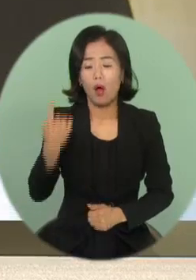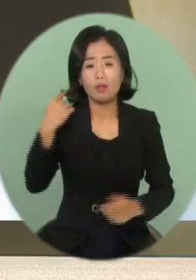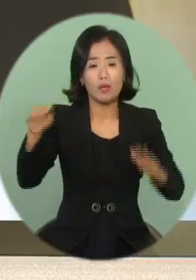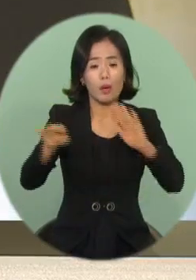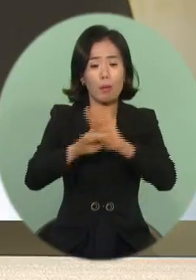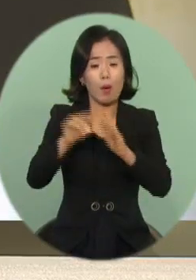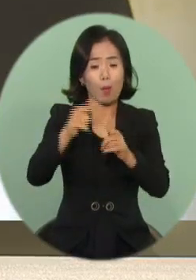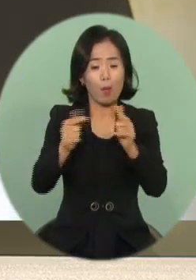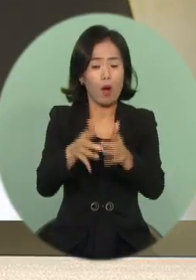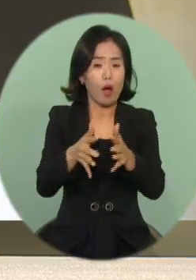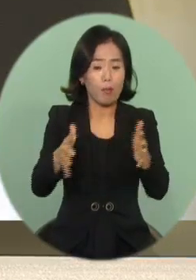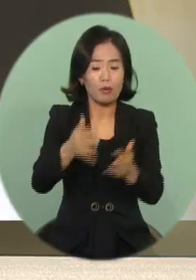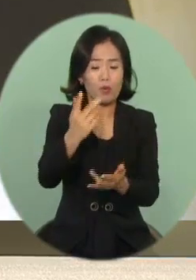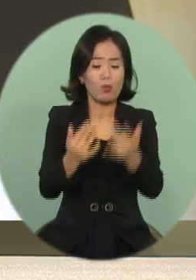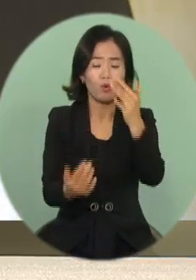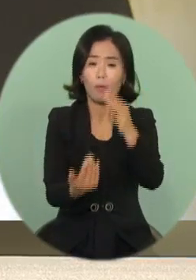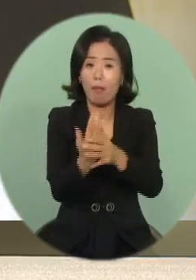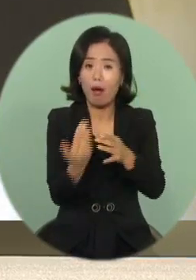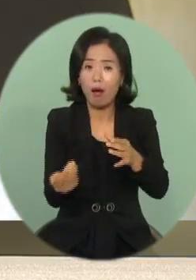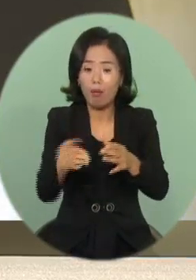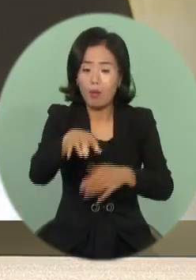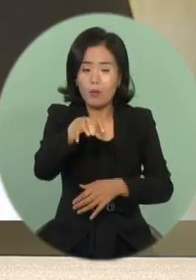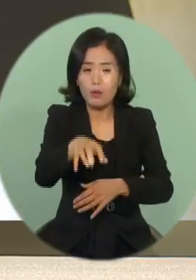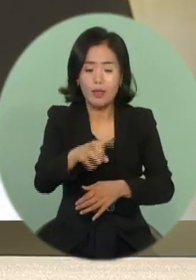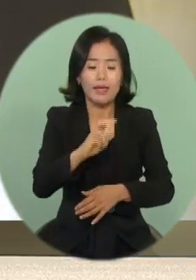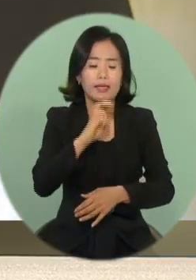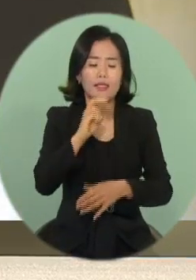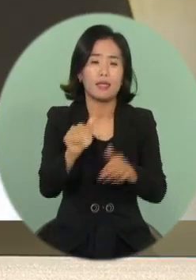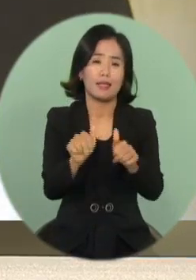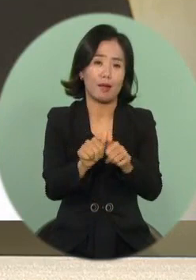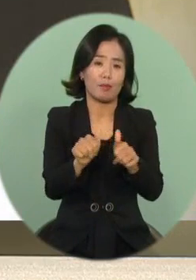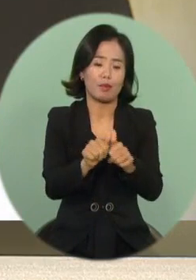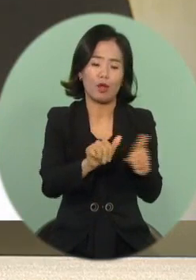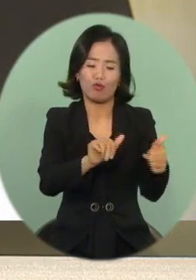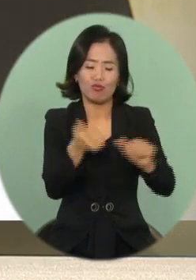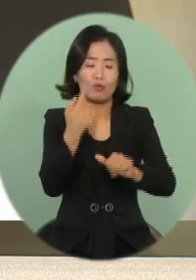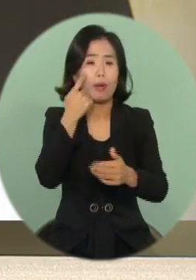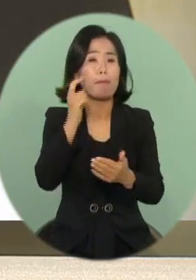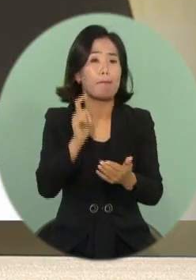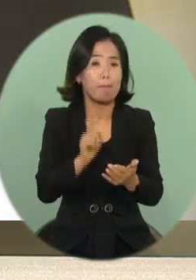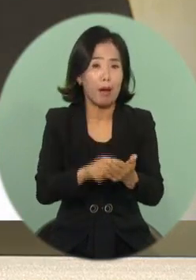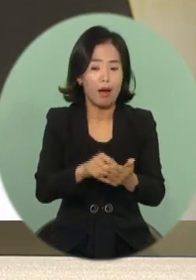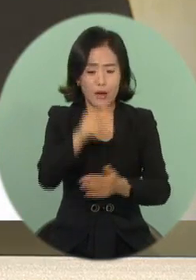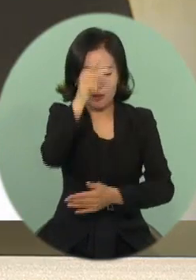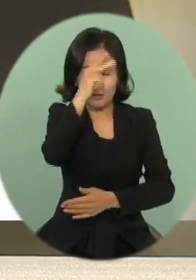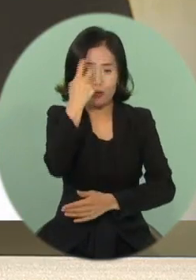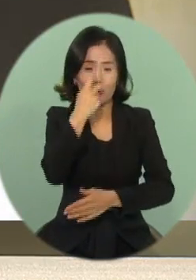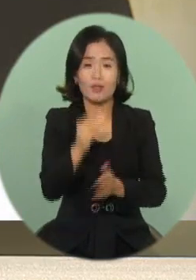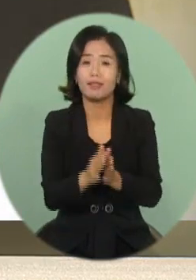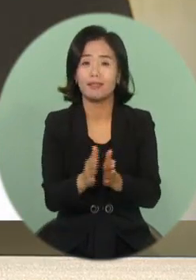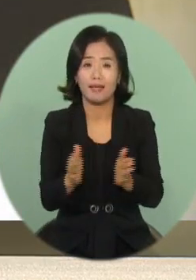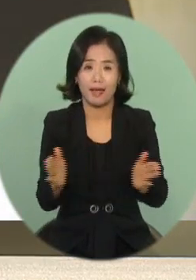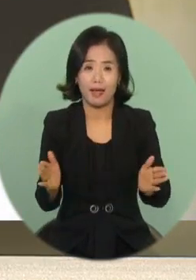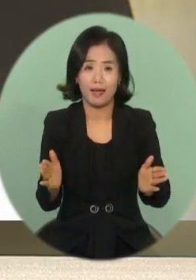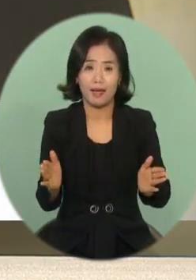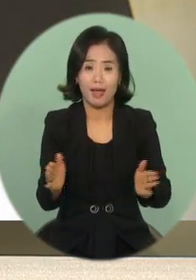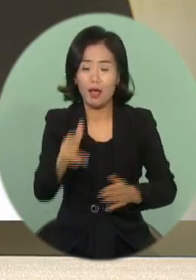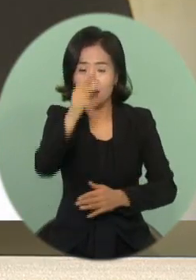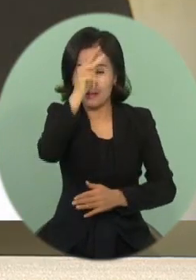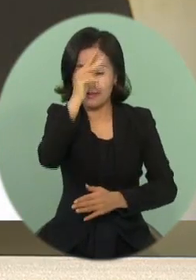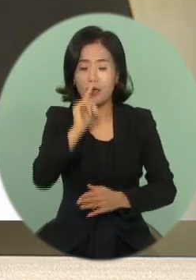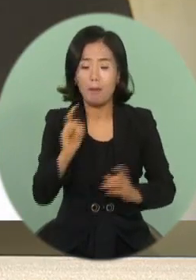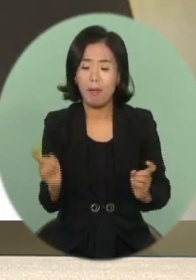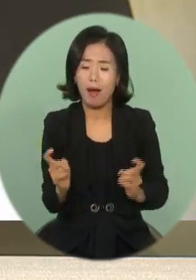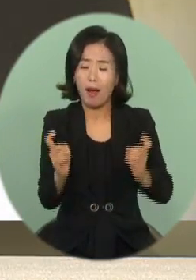어젯밤 목포의 한 아파트에서 불이 났는데 현장에서는 20대 남성이 숨진 채 발견돼 경찰이 수사에 나섰습니다.